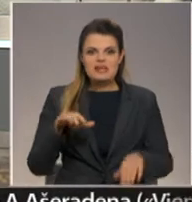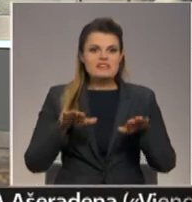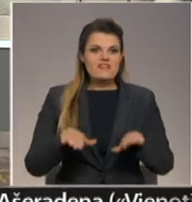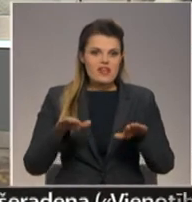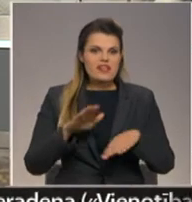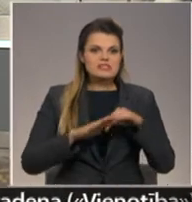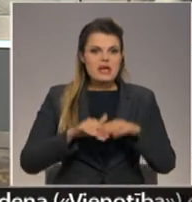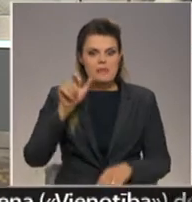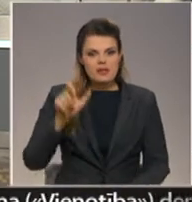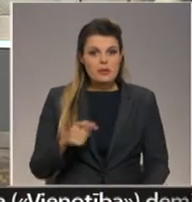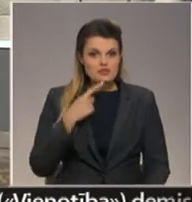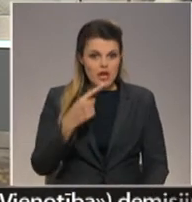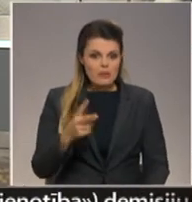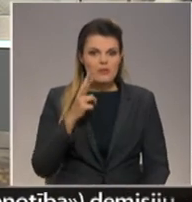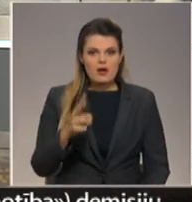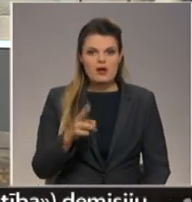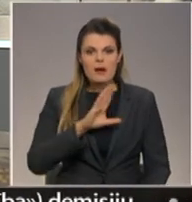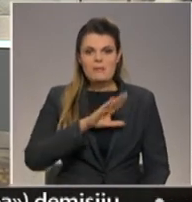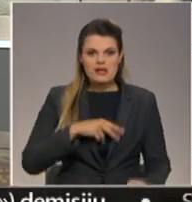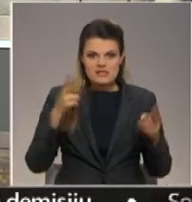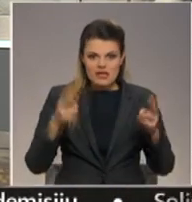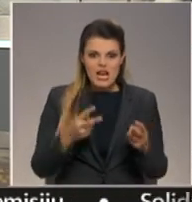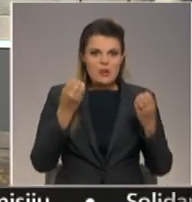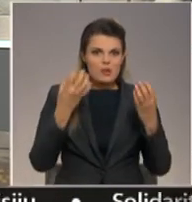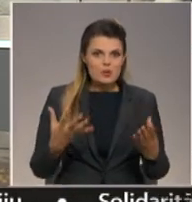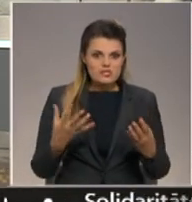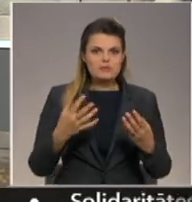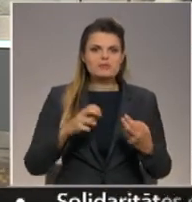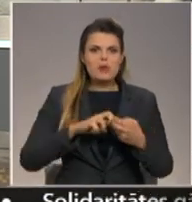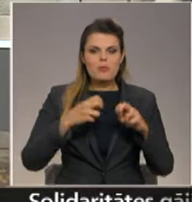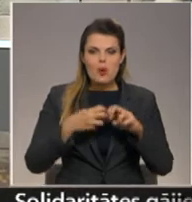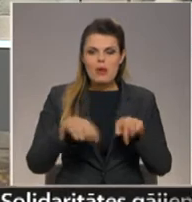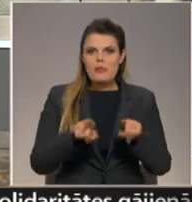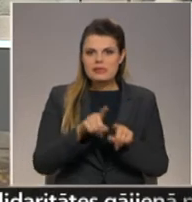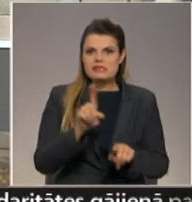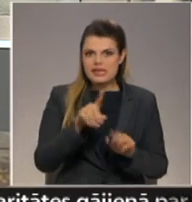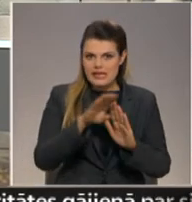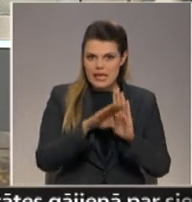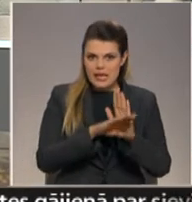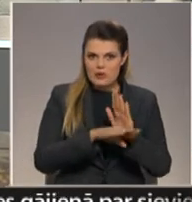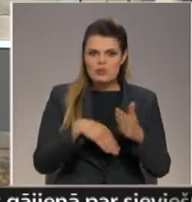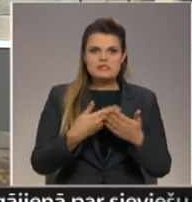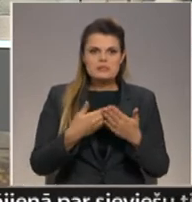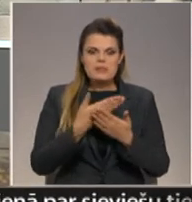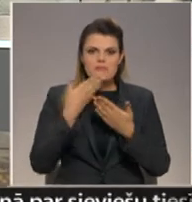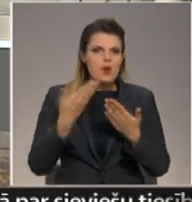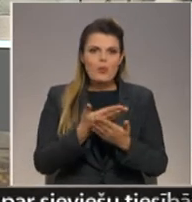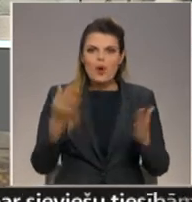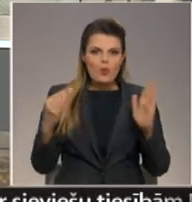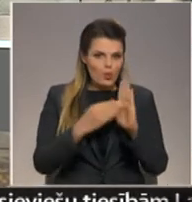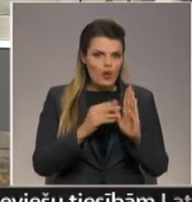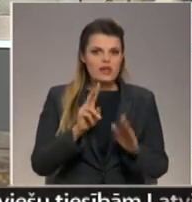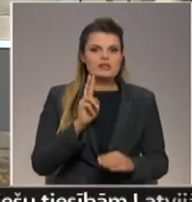bērns. Vietējās amatpersonas apgalvo, ka pēc nelaimes noskaidrojies nepilnības ir arī likumos. Piemēram, nekur